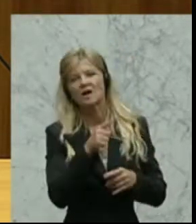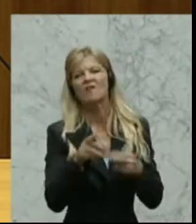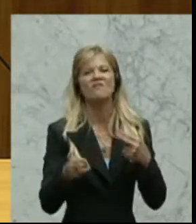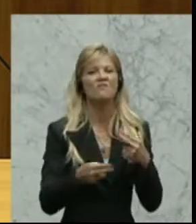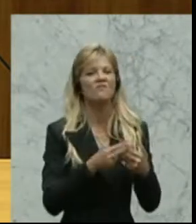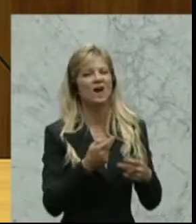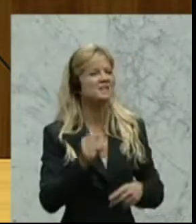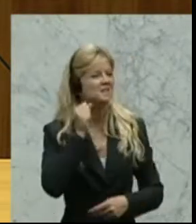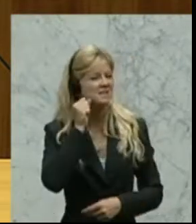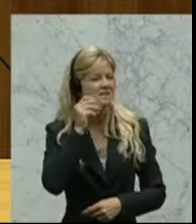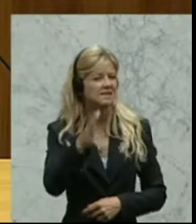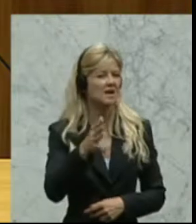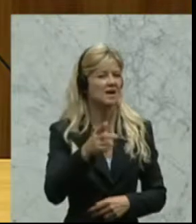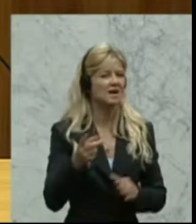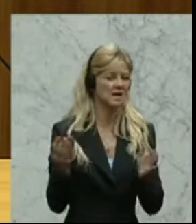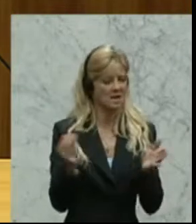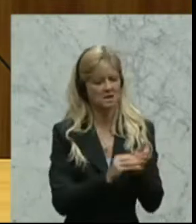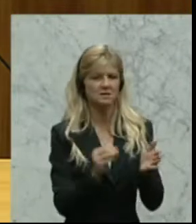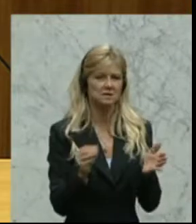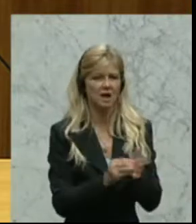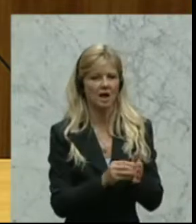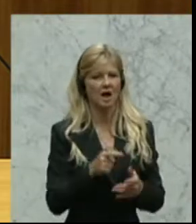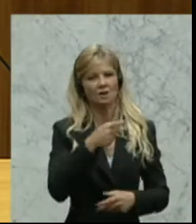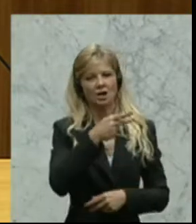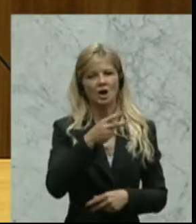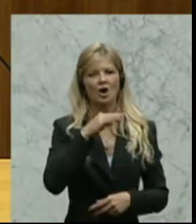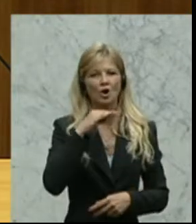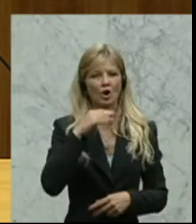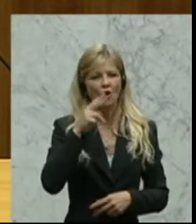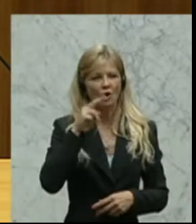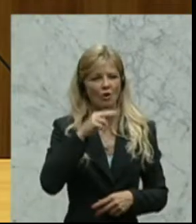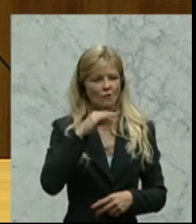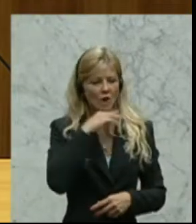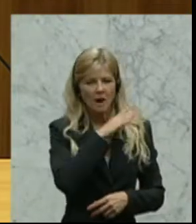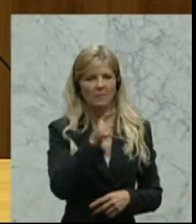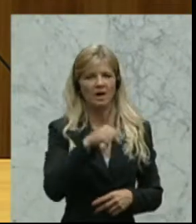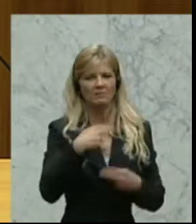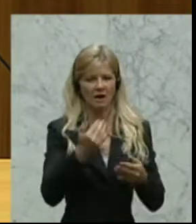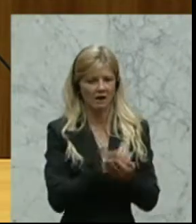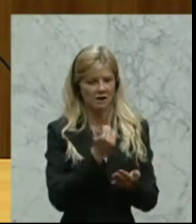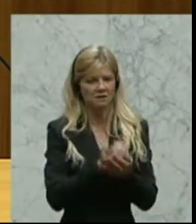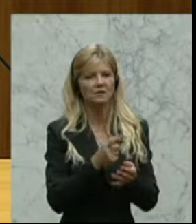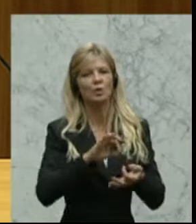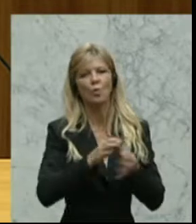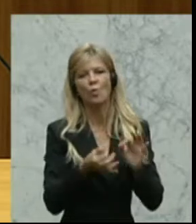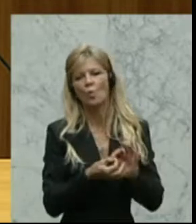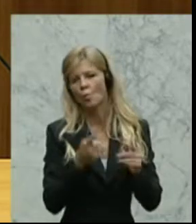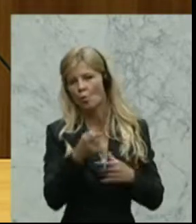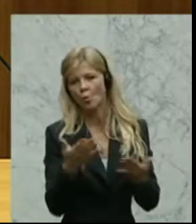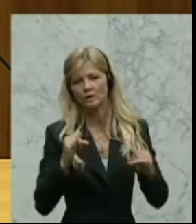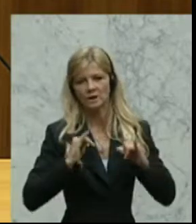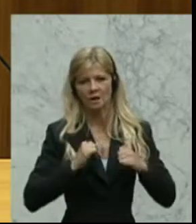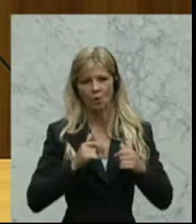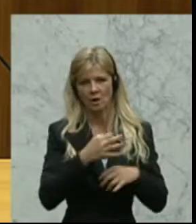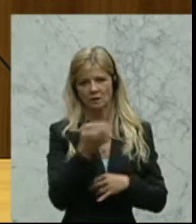Vorarlberger Nachrichten oder in der Tiroler Tageszeitung und fordern die Leute auf, eine Unterschriftenliste, eine Unterschrift